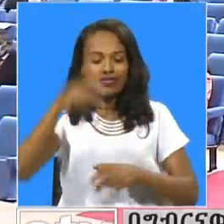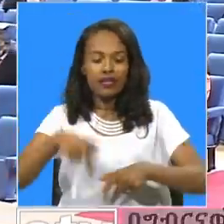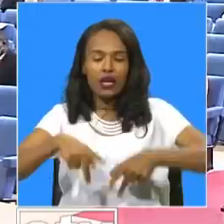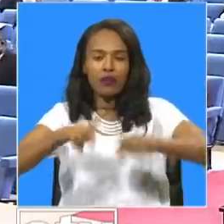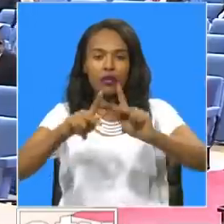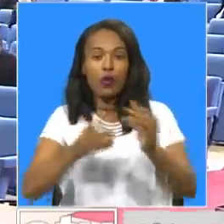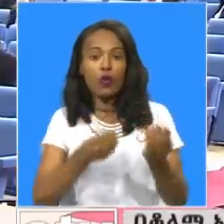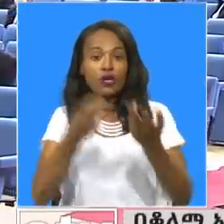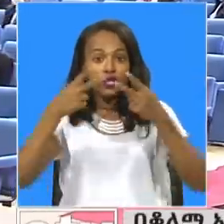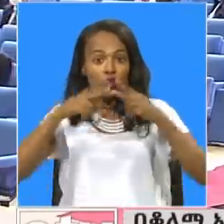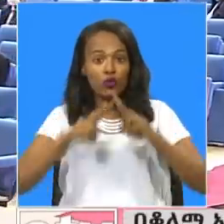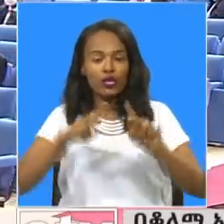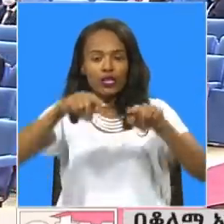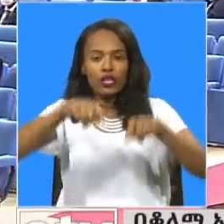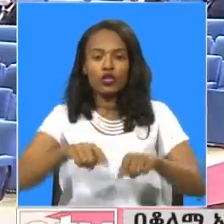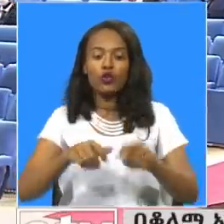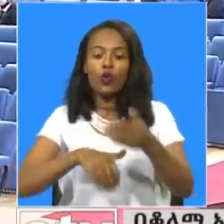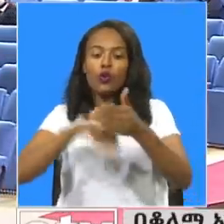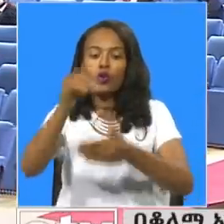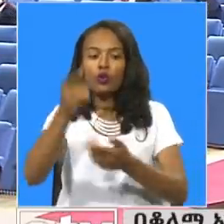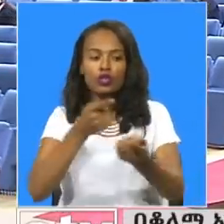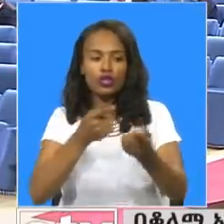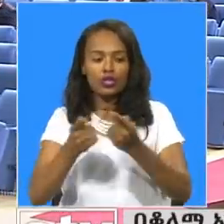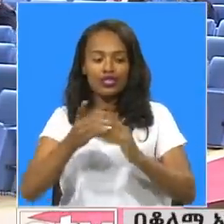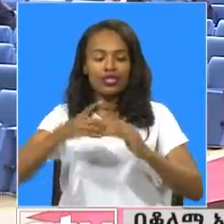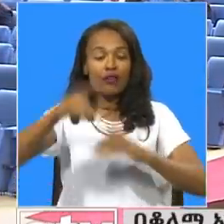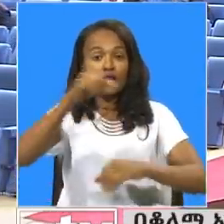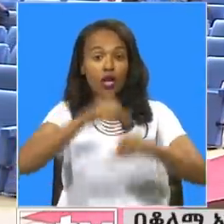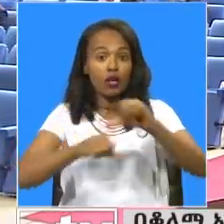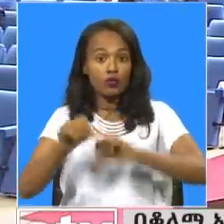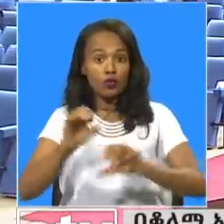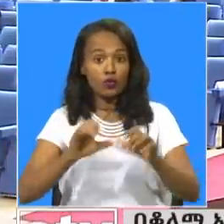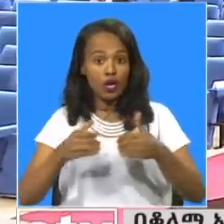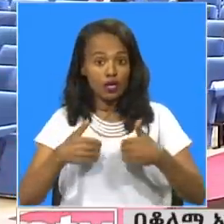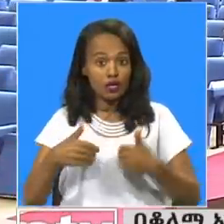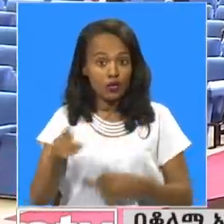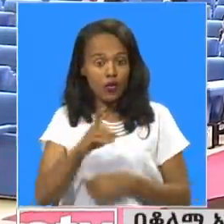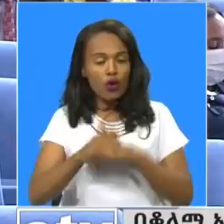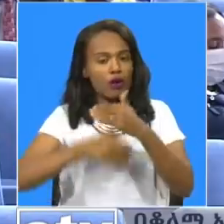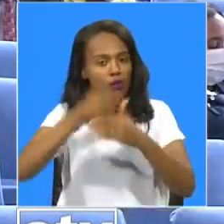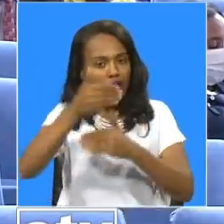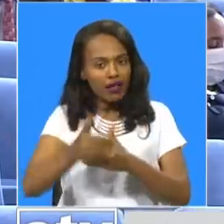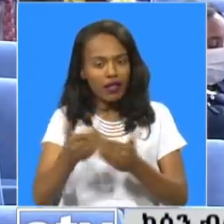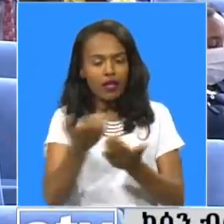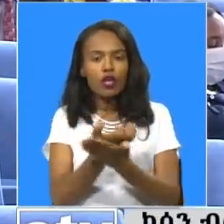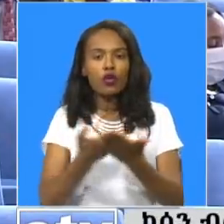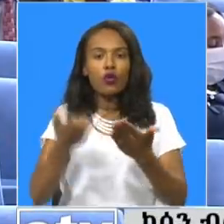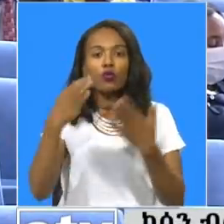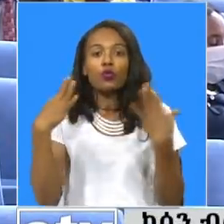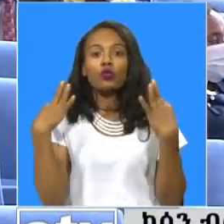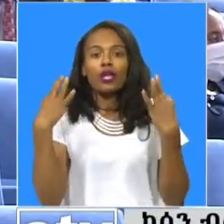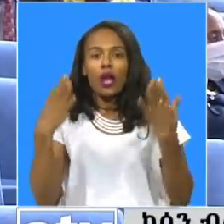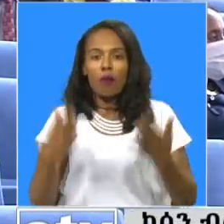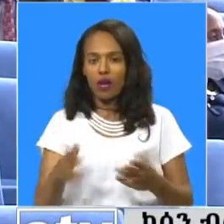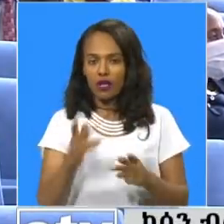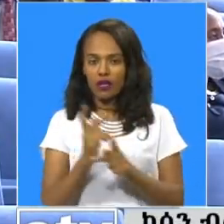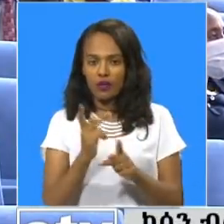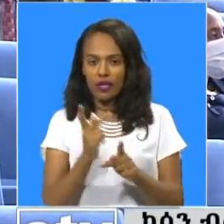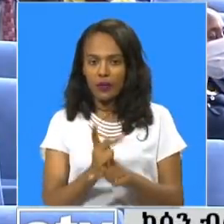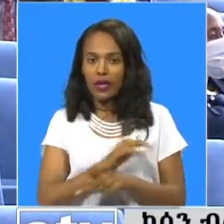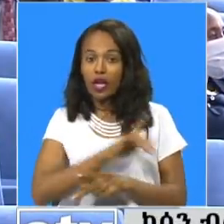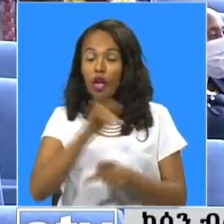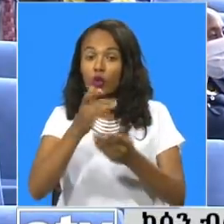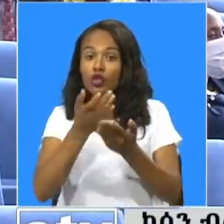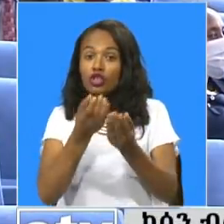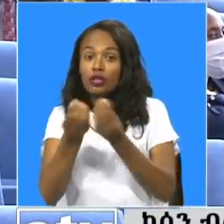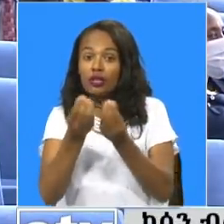ለግብርናው ዘርፍ የሰጠው ትኩረት ለዘንድሮ የወጪ ንግድ እድገት ከፍተኛ አስተዋጽኦ ያደረገ በመሆኑ በቀጣይ የምጣኔ ሀብቱን ጤናማነት ለመጠበቅ ለወጪ